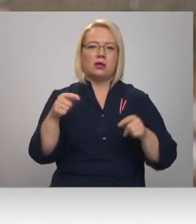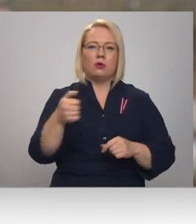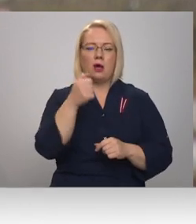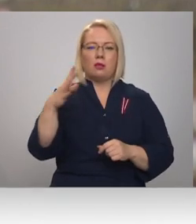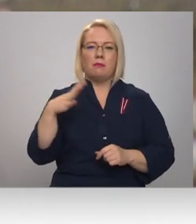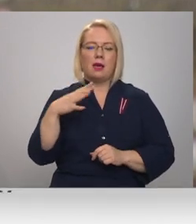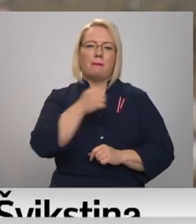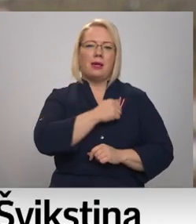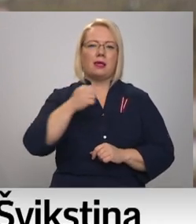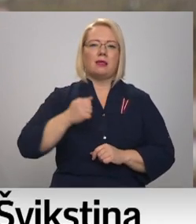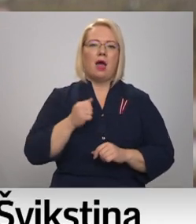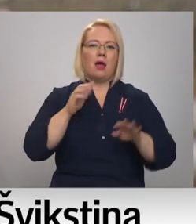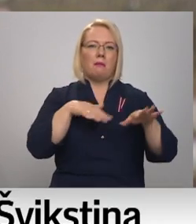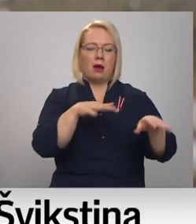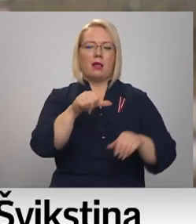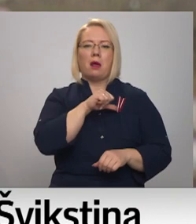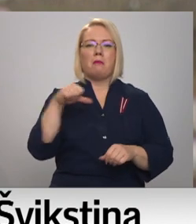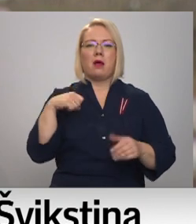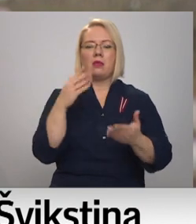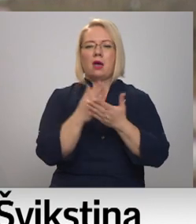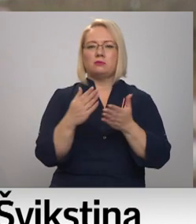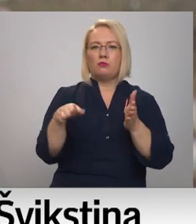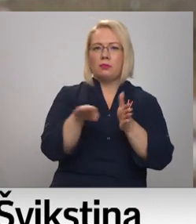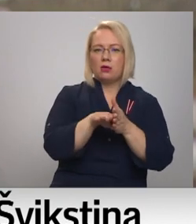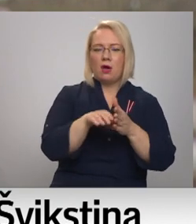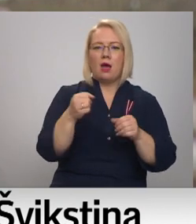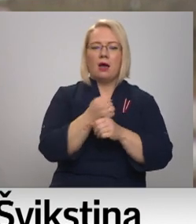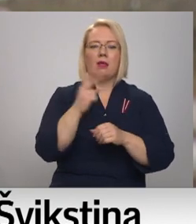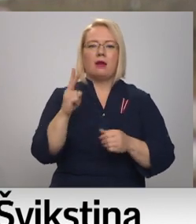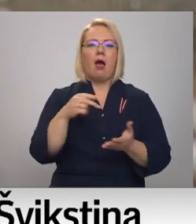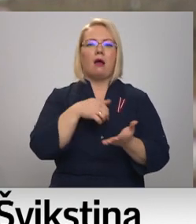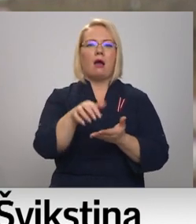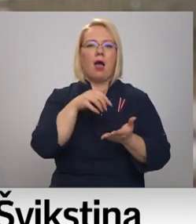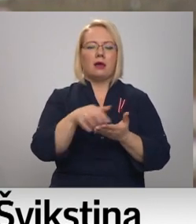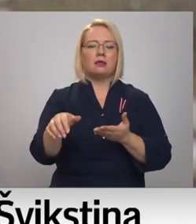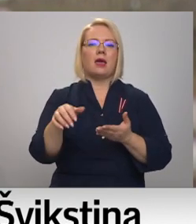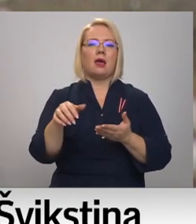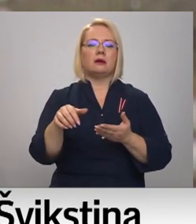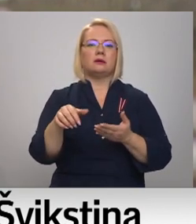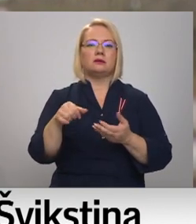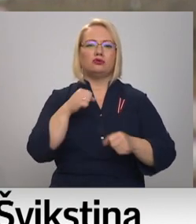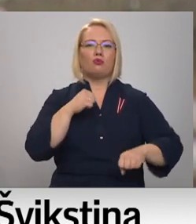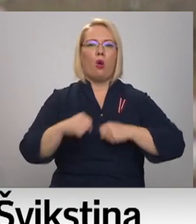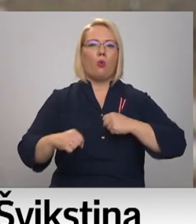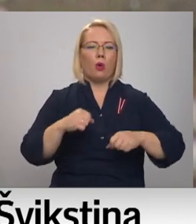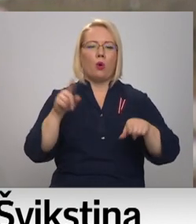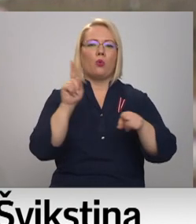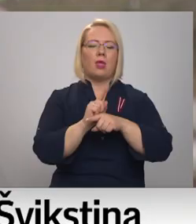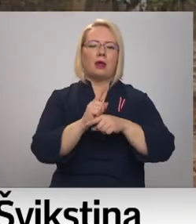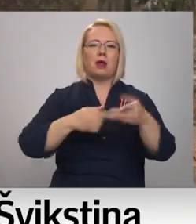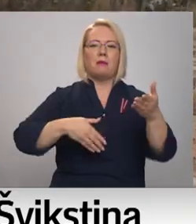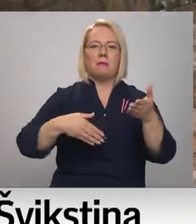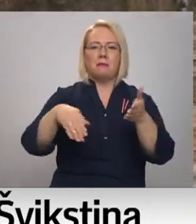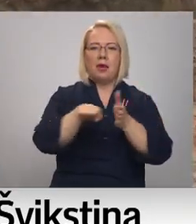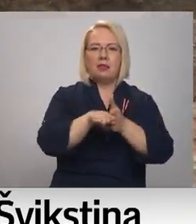militārās parādes, kurās arī pat esmu piedalījusies gan kā kājnieks. Soļojot parādes maršā, gan arī esmu piedalījusies ar